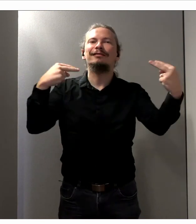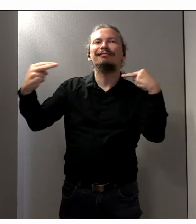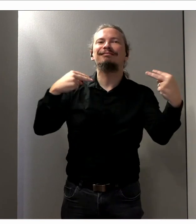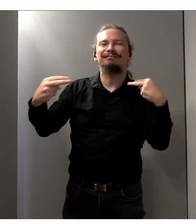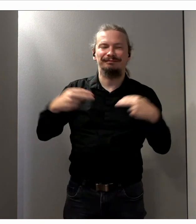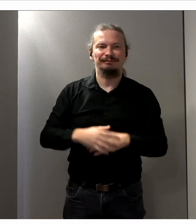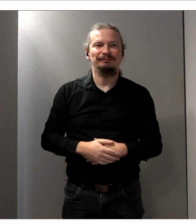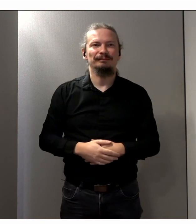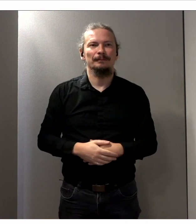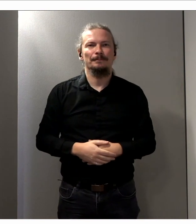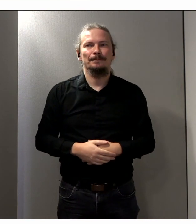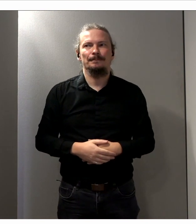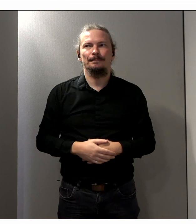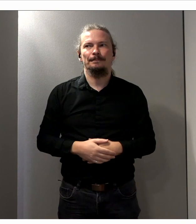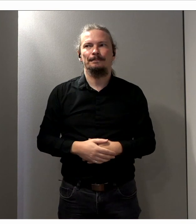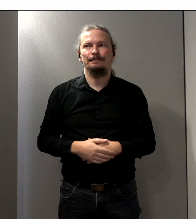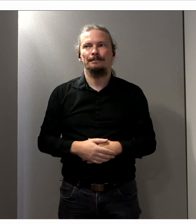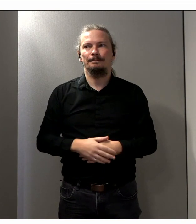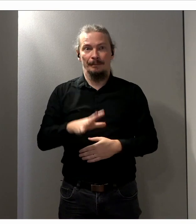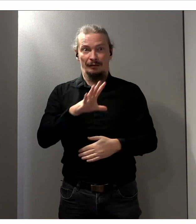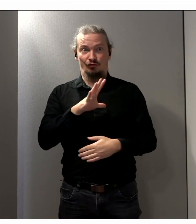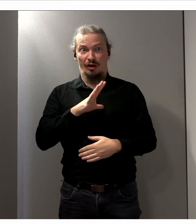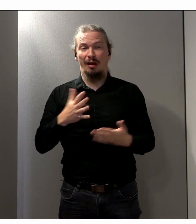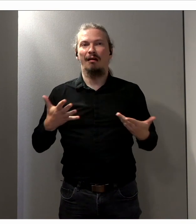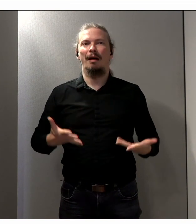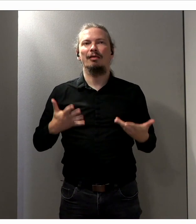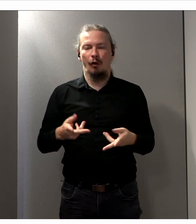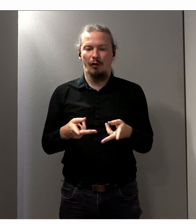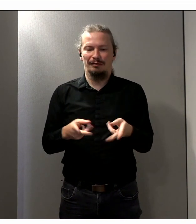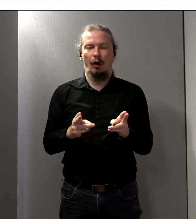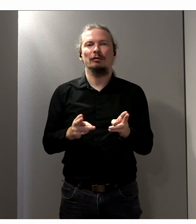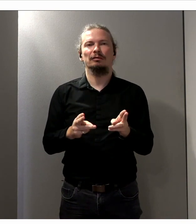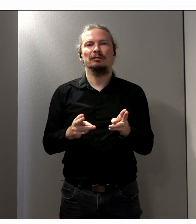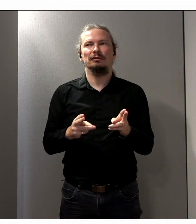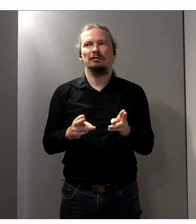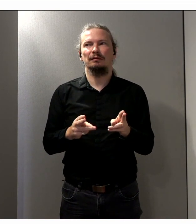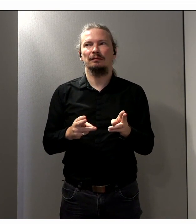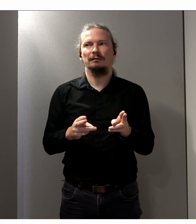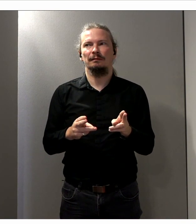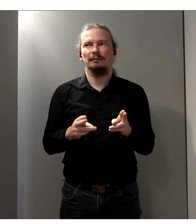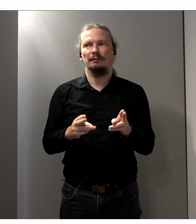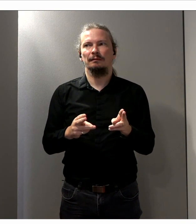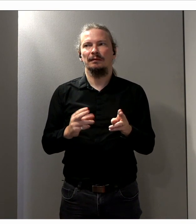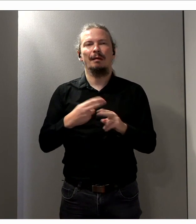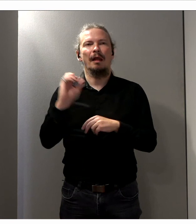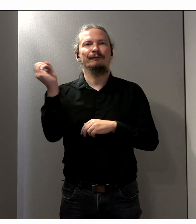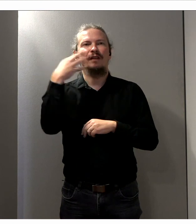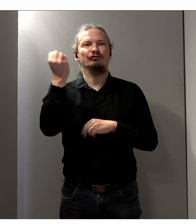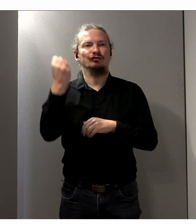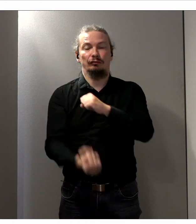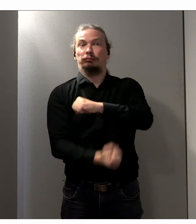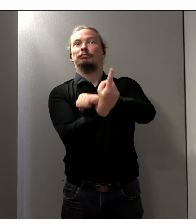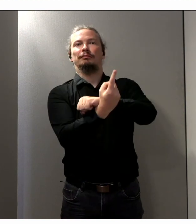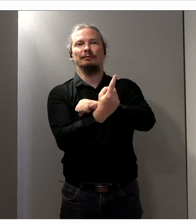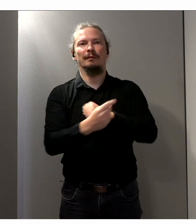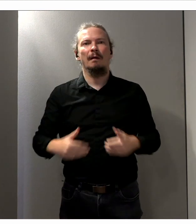c'est qu'il y a une séquence qui s'appelle un flash innovation